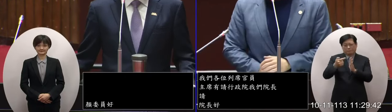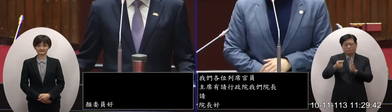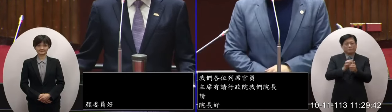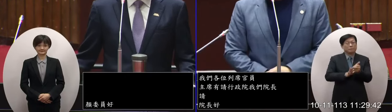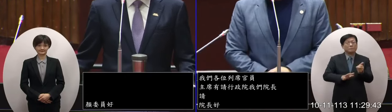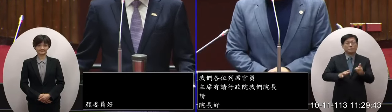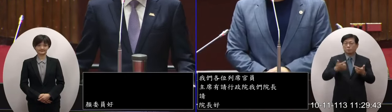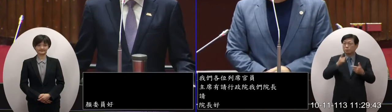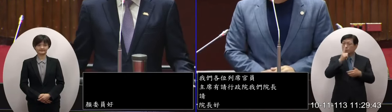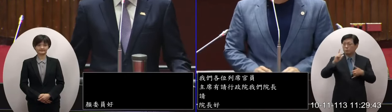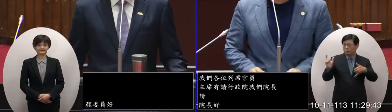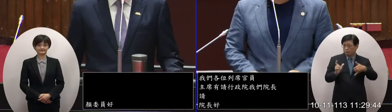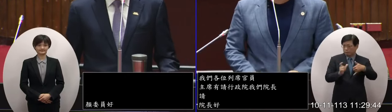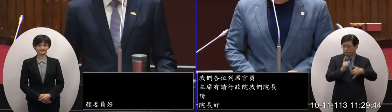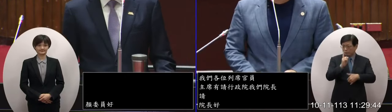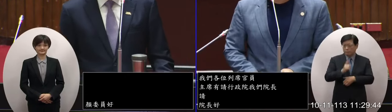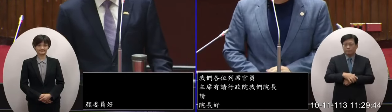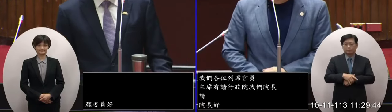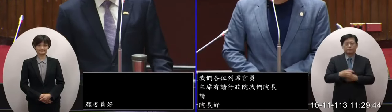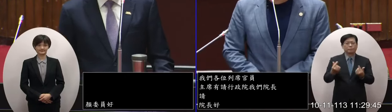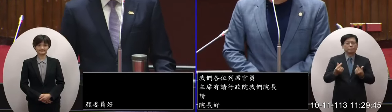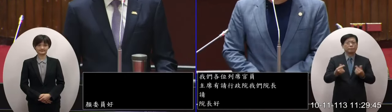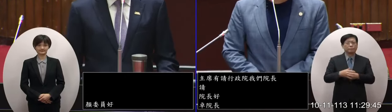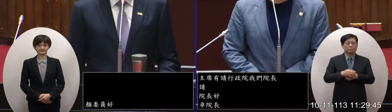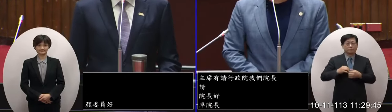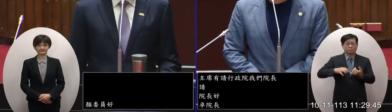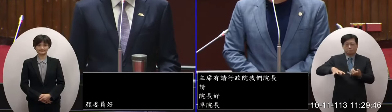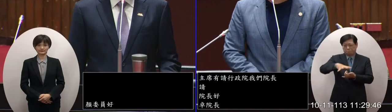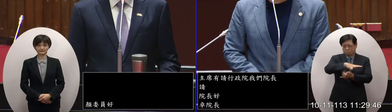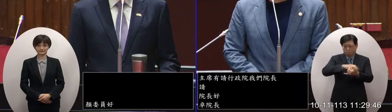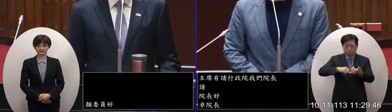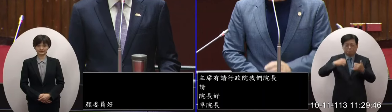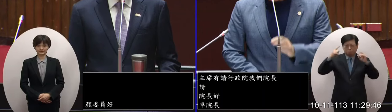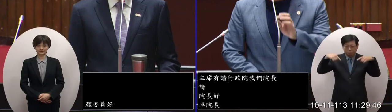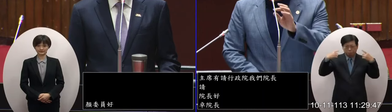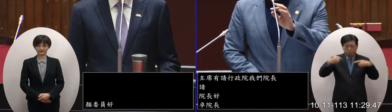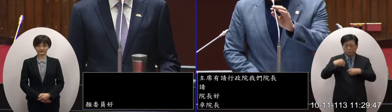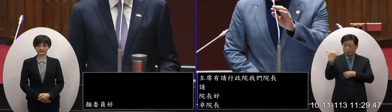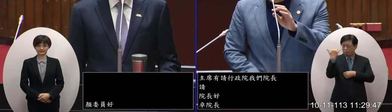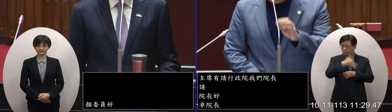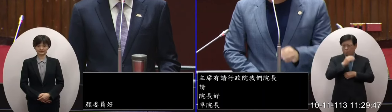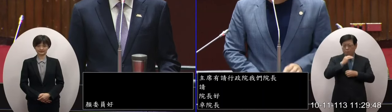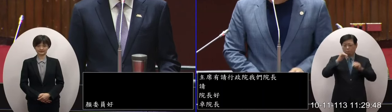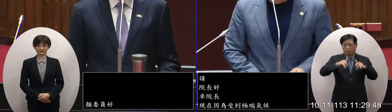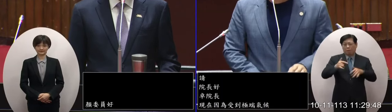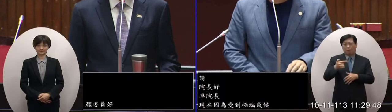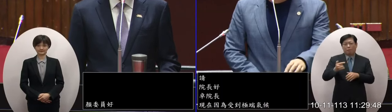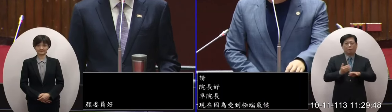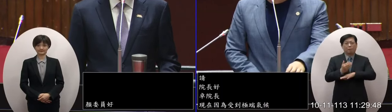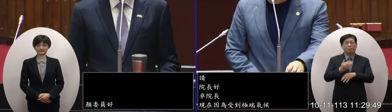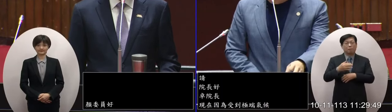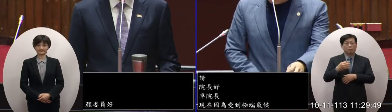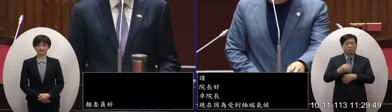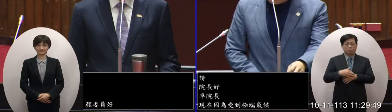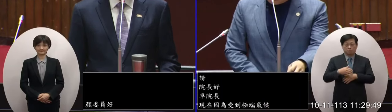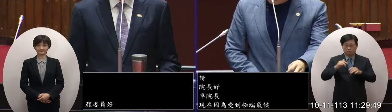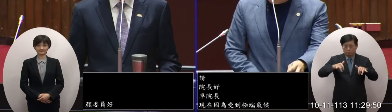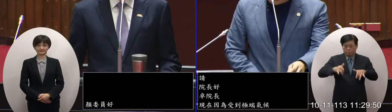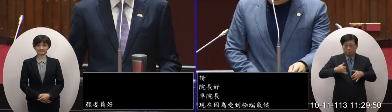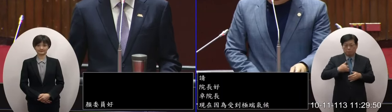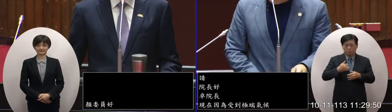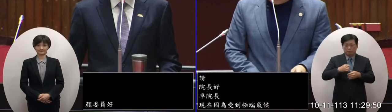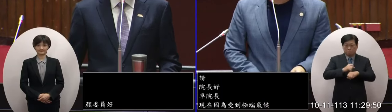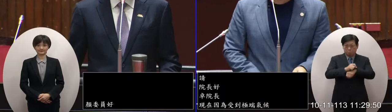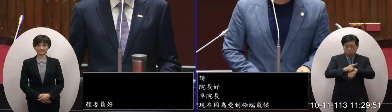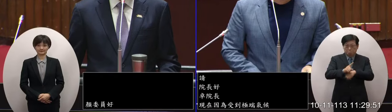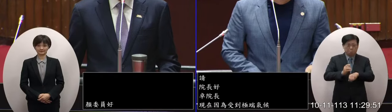不只是台风了哈，那包括我们全台各地经常性的突发性豪雨，那瞬间雨量都会造成淹